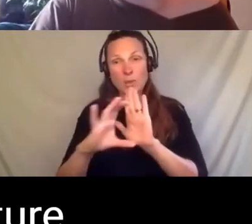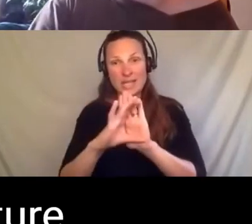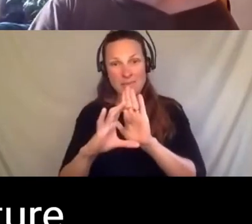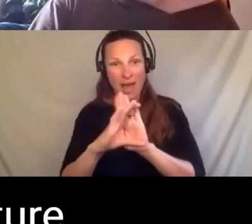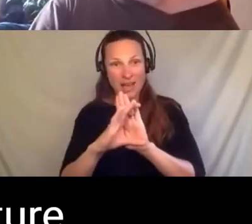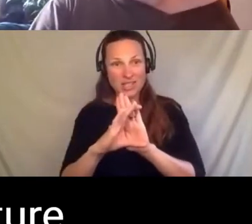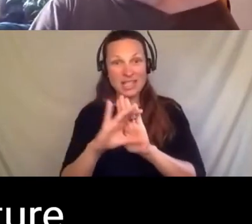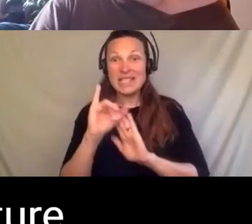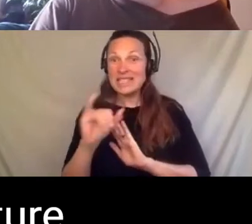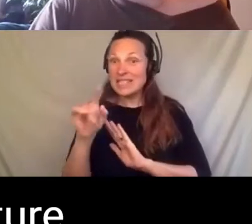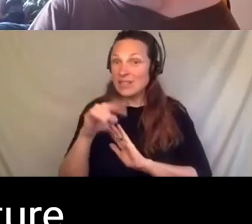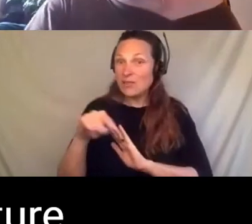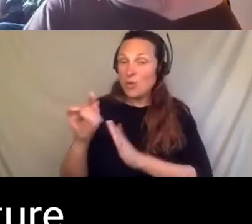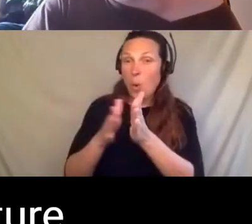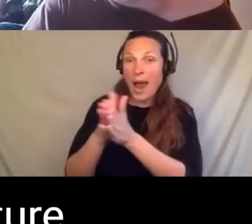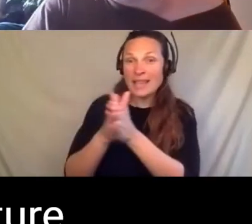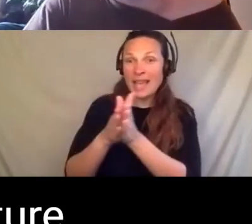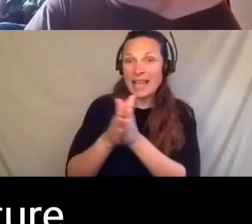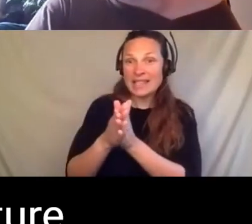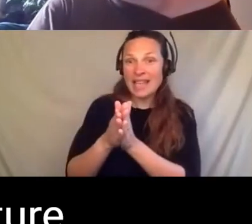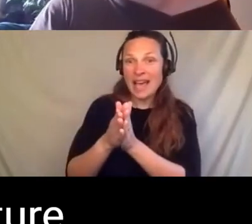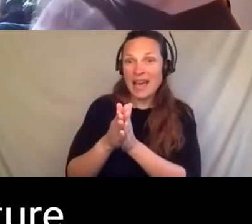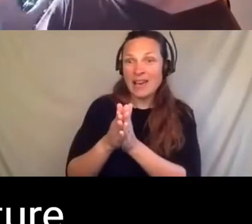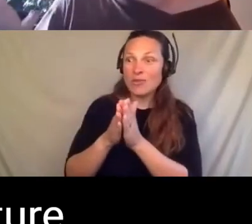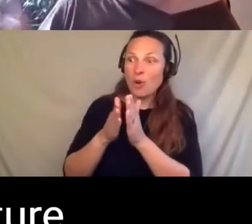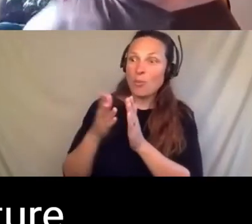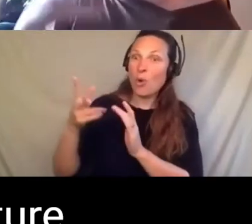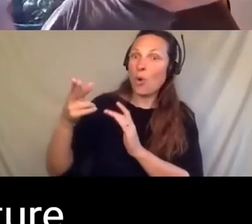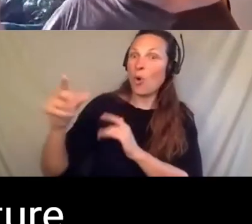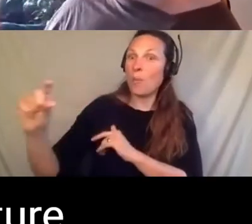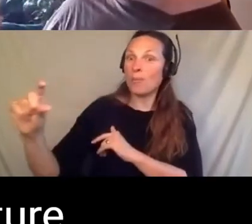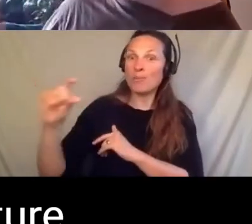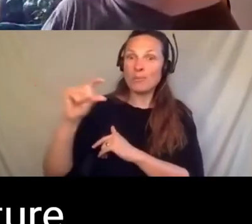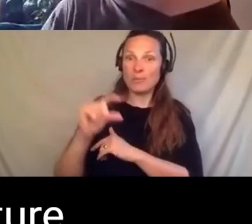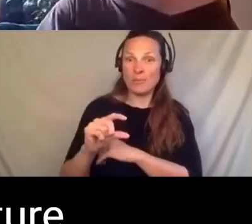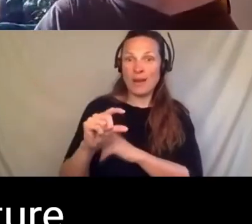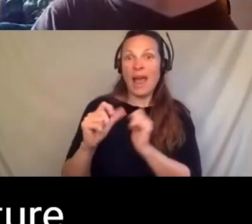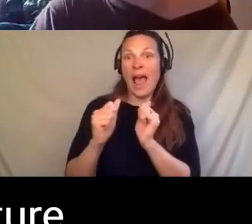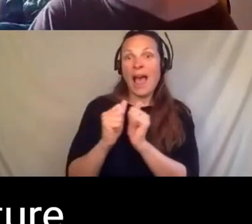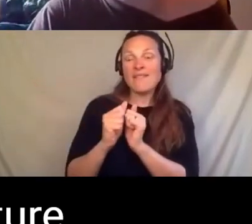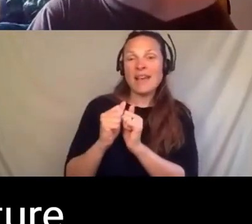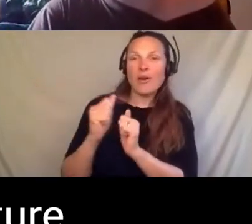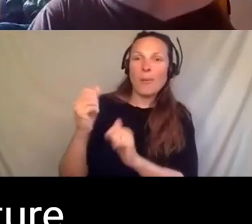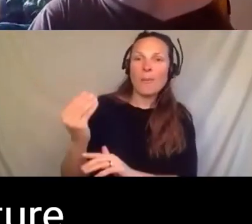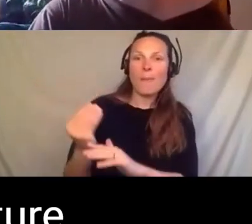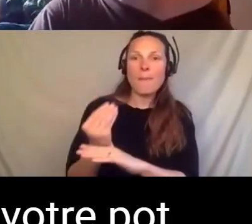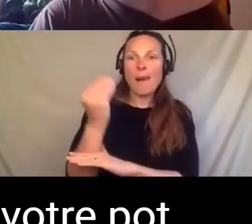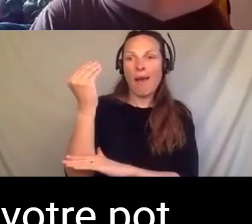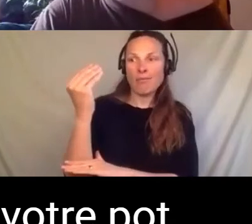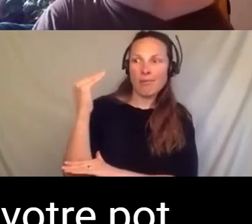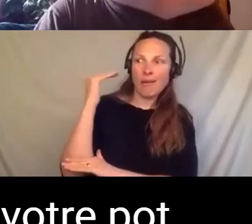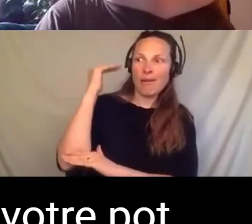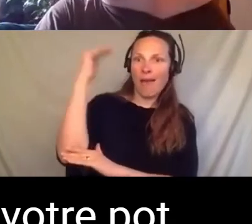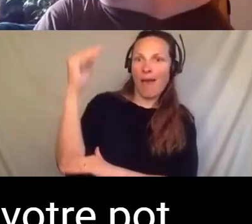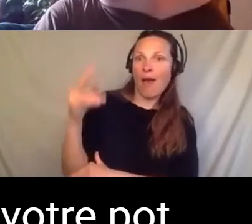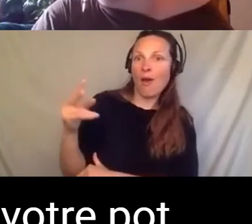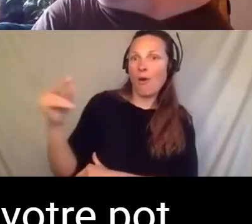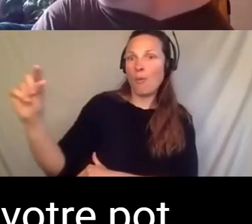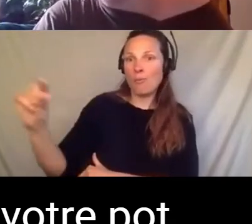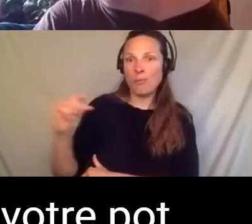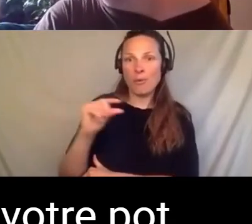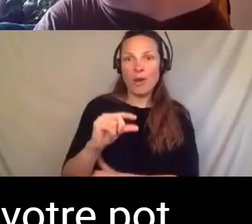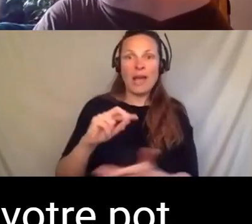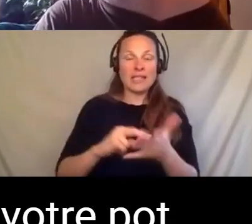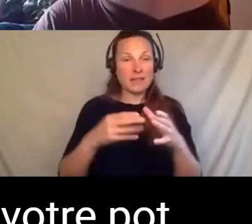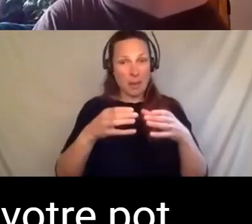de faire une bouture avec un romarin qui est déjà adulte, bien, ça serait de mettre de la terre dans